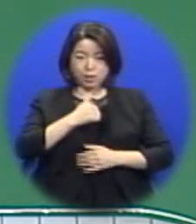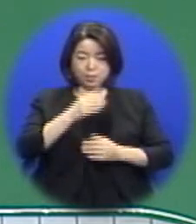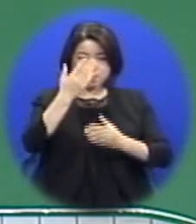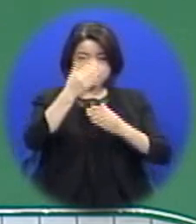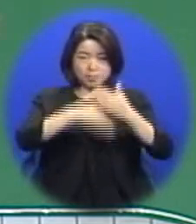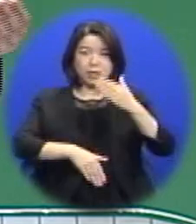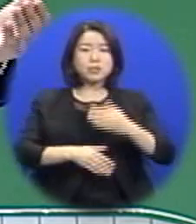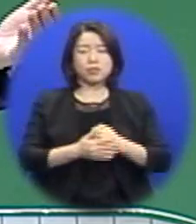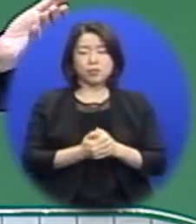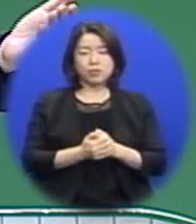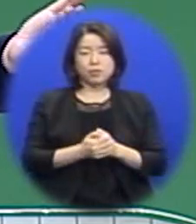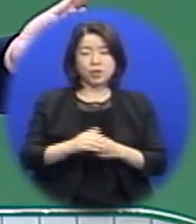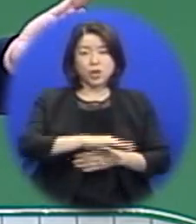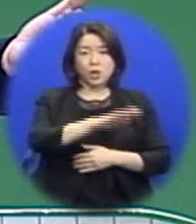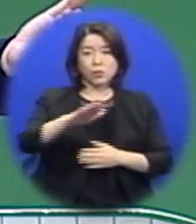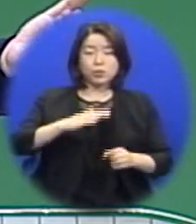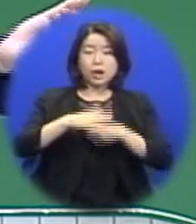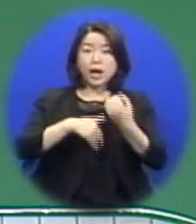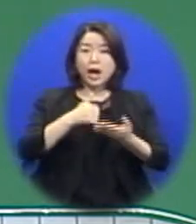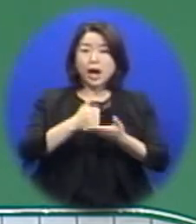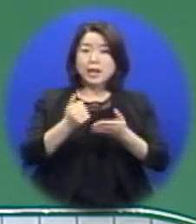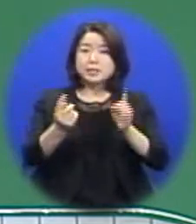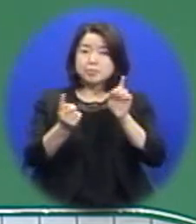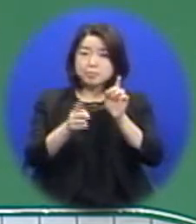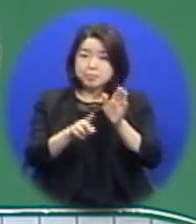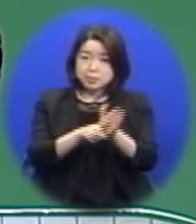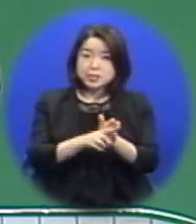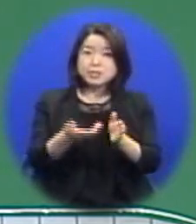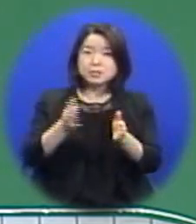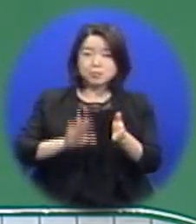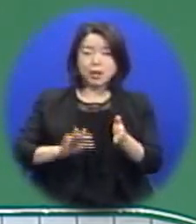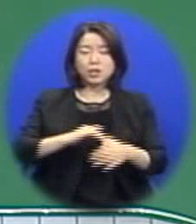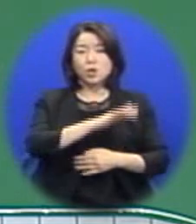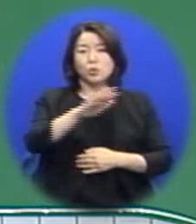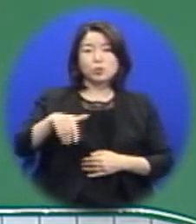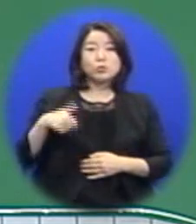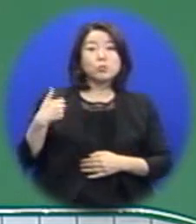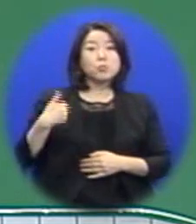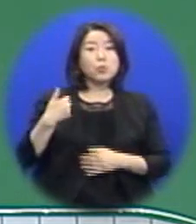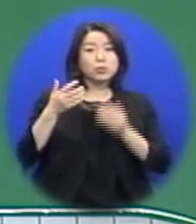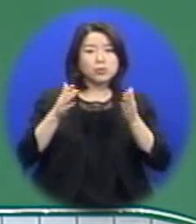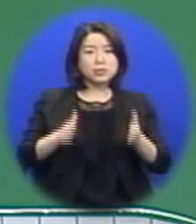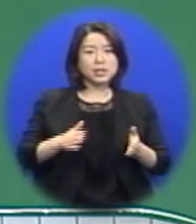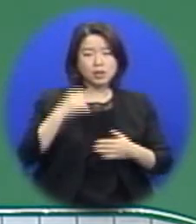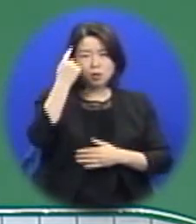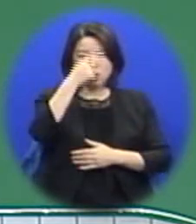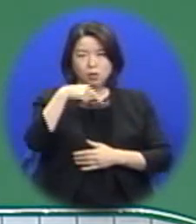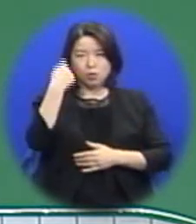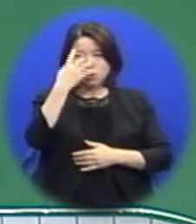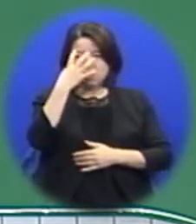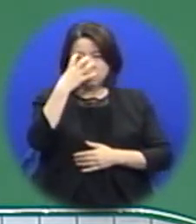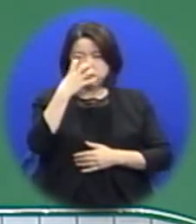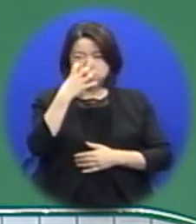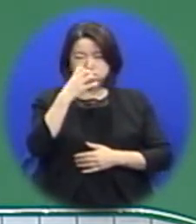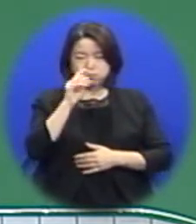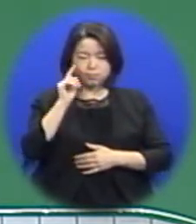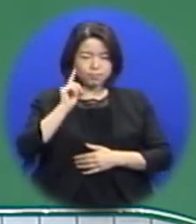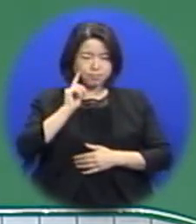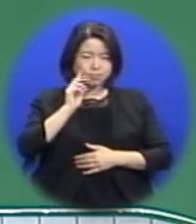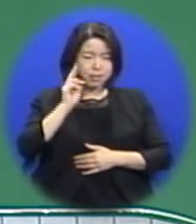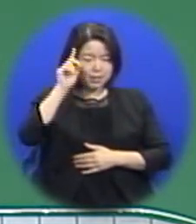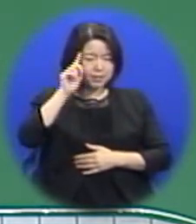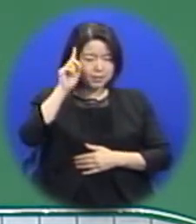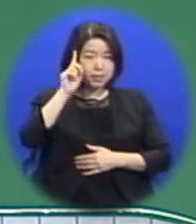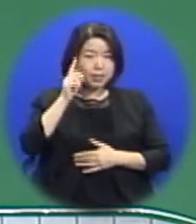하나님을 믿는다고 하면서도 우리도 모르는 사이에 얼굴에 아주 독이 꽉 차 있어요. 그래서